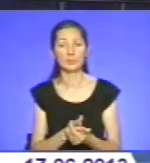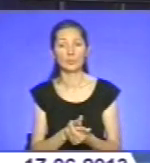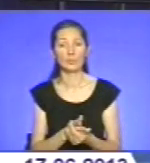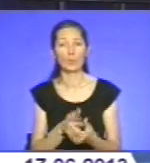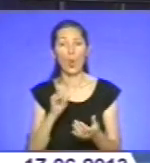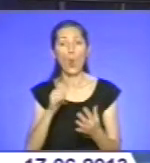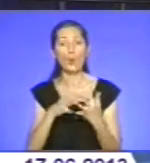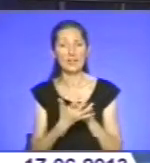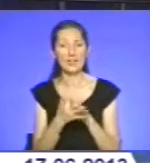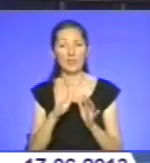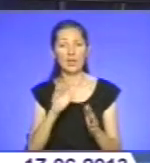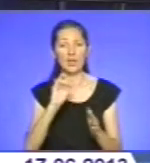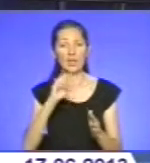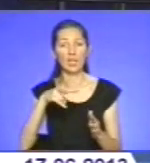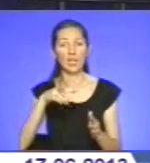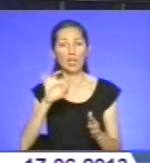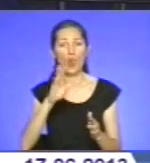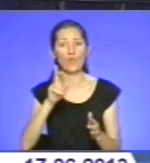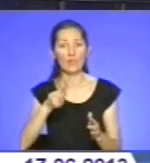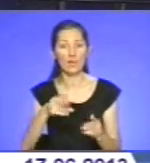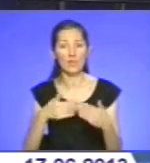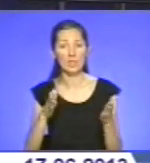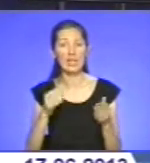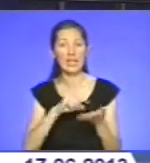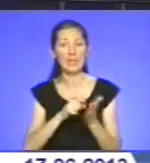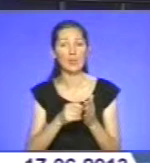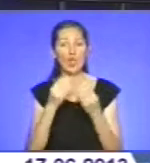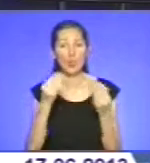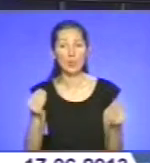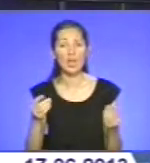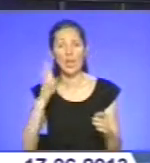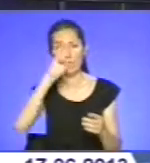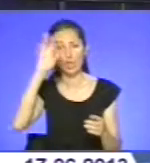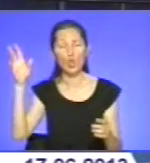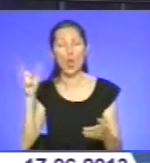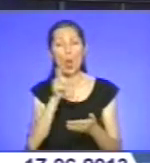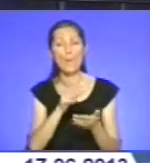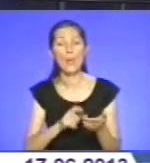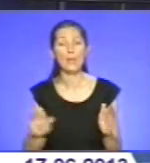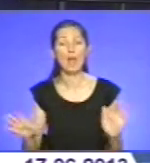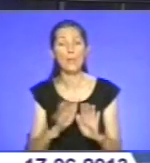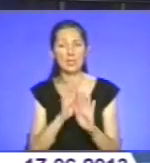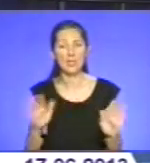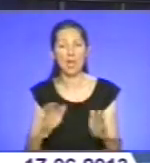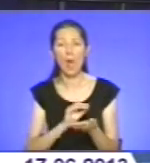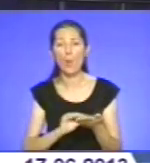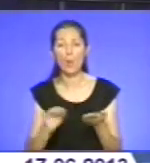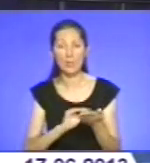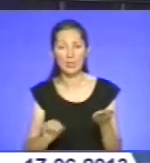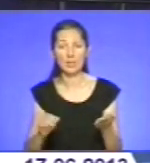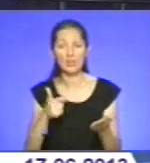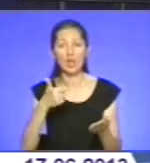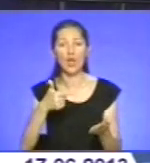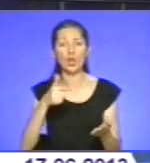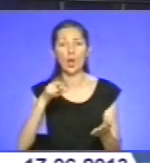У селі Велика Іловця Шумського району відкрили кімнату-музей видатного поета-пісняра, публіциста, громадсько-політичного діяча Георгія Петрука